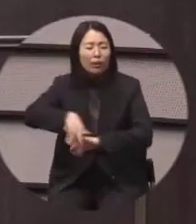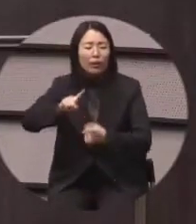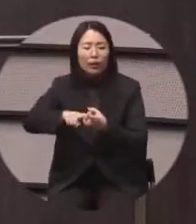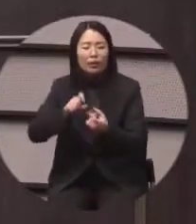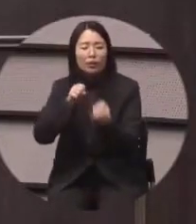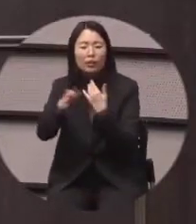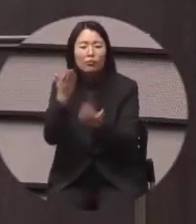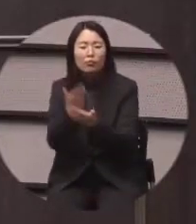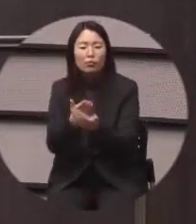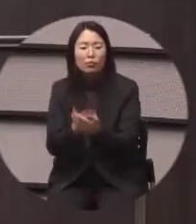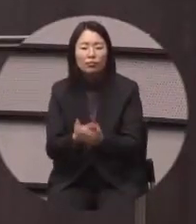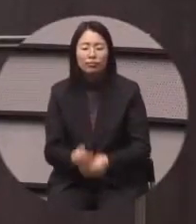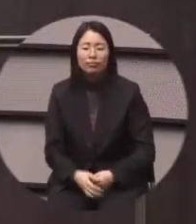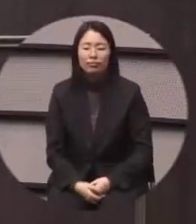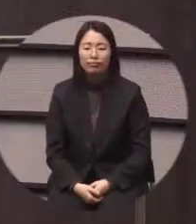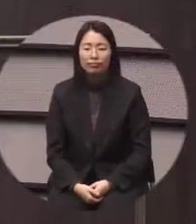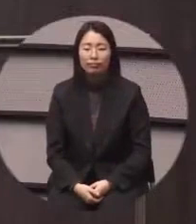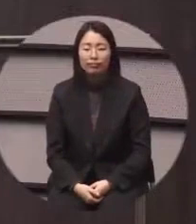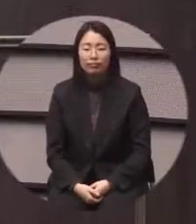주시기 바랍니다.